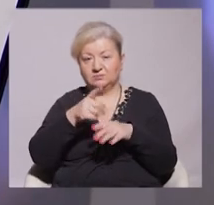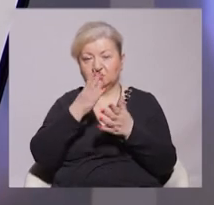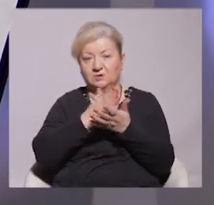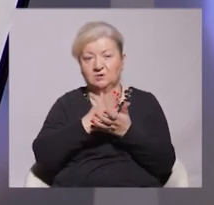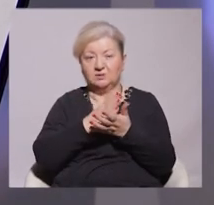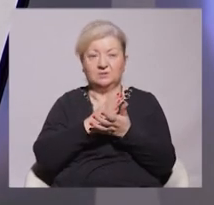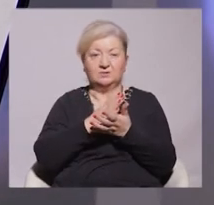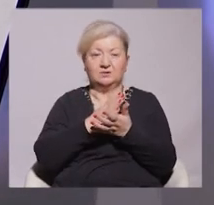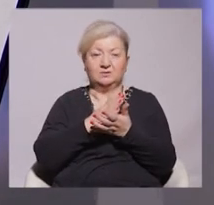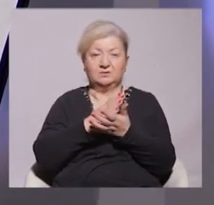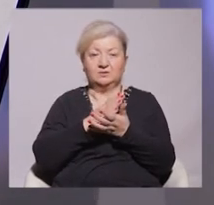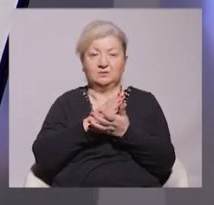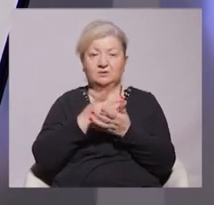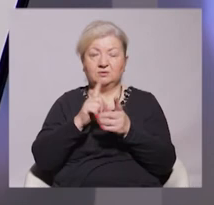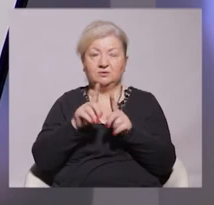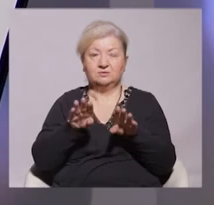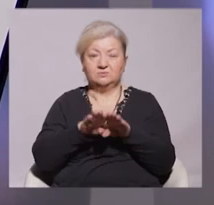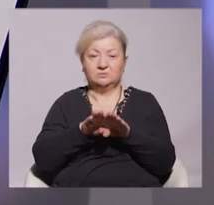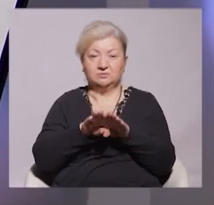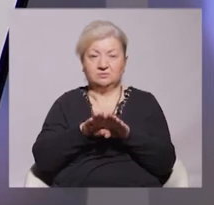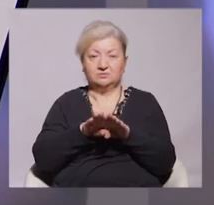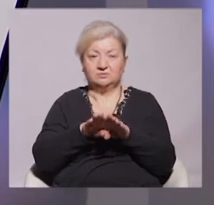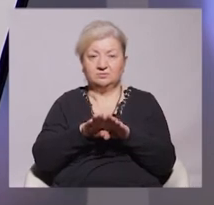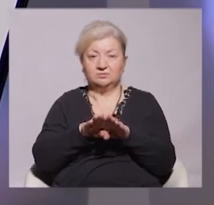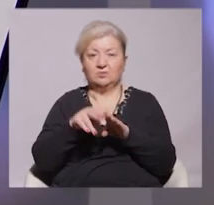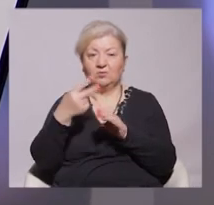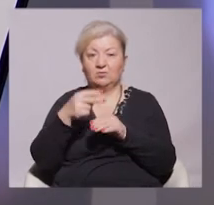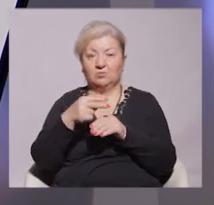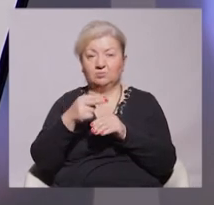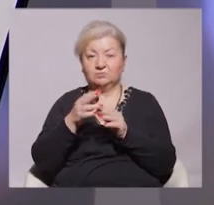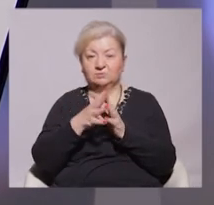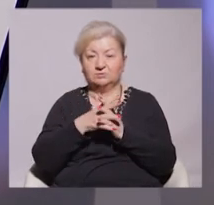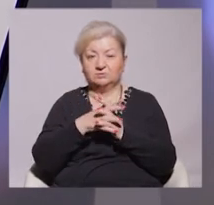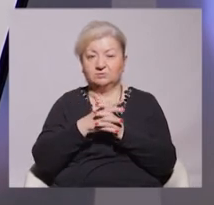გამოვიდა რისი ტოლი. ესე იგი 20